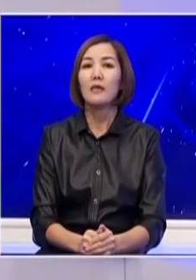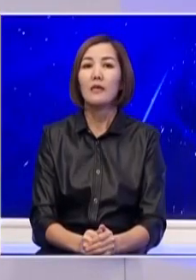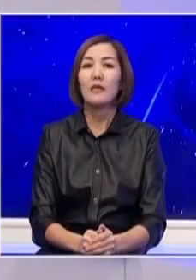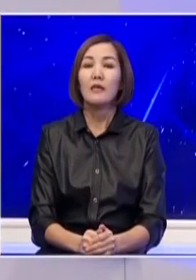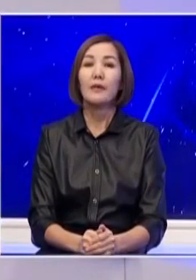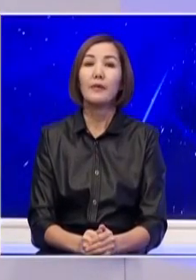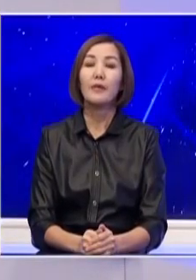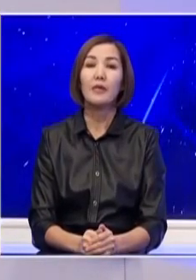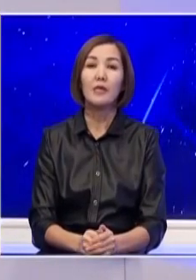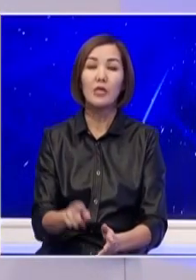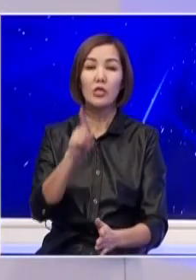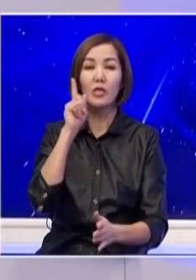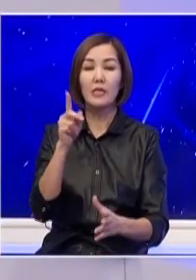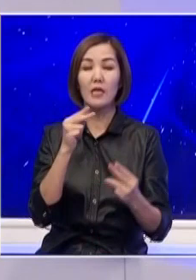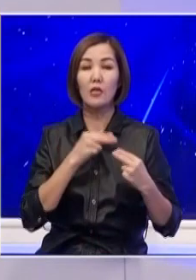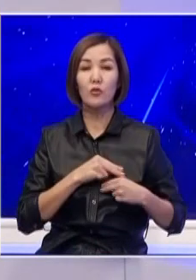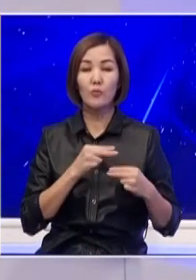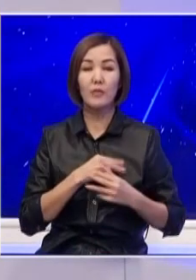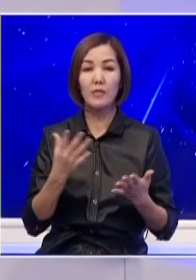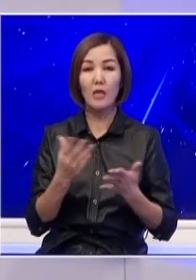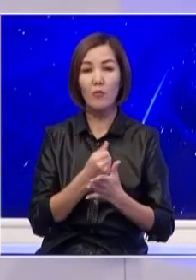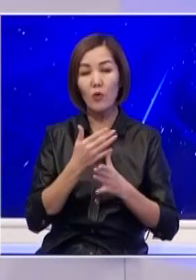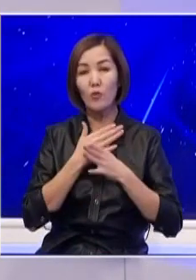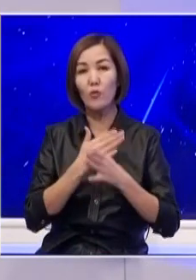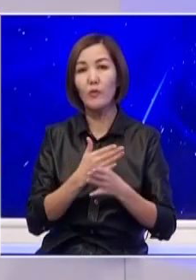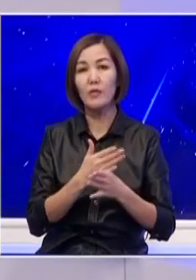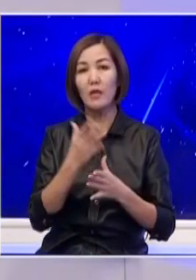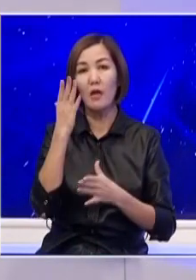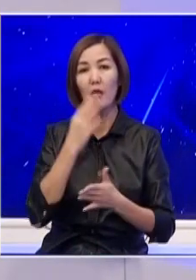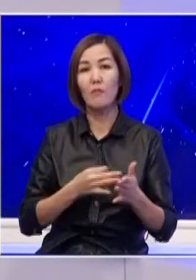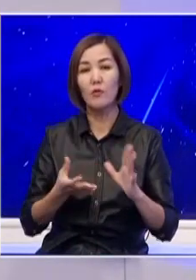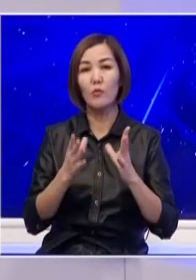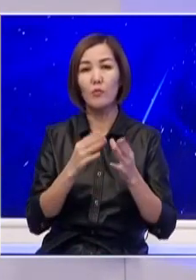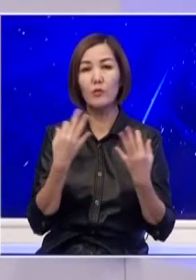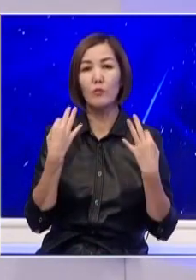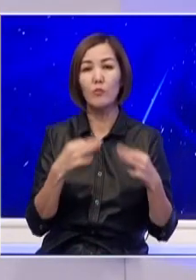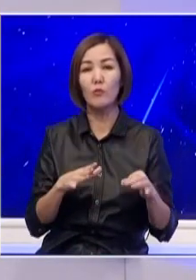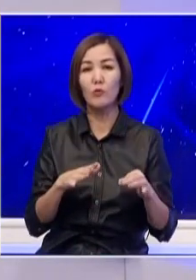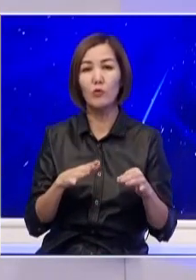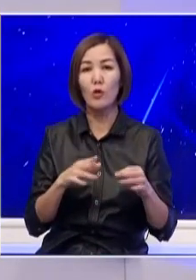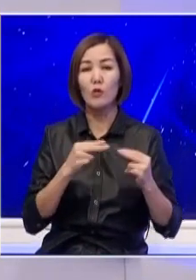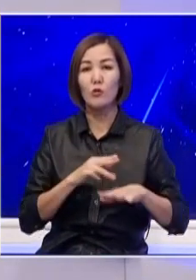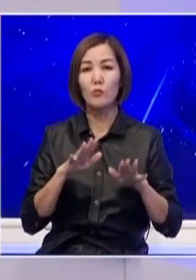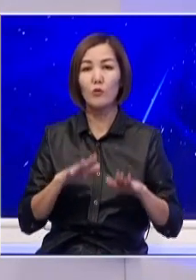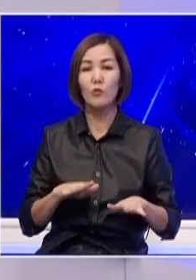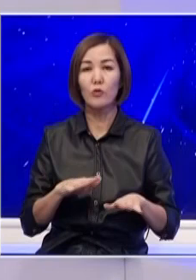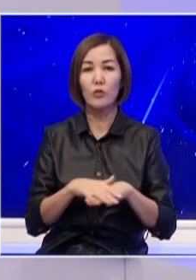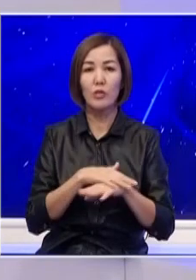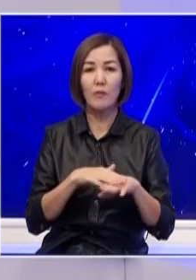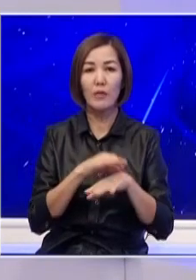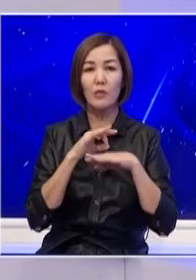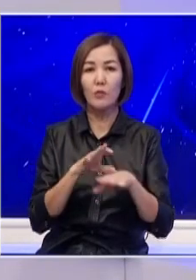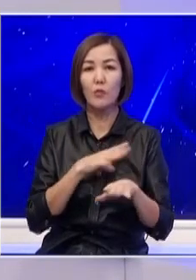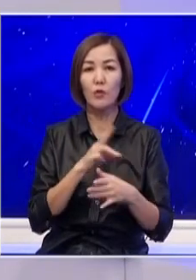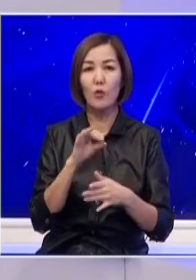Жастардың екі қолға бір күрек табуына септесті. Алматы облысының жастар үшін бос жұмыс орындар жәрмеңкесі өтті. Игі шара Қонаев